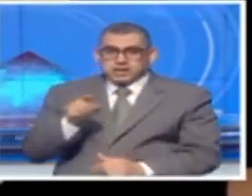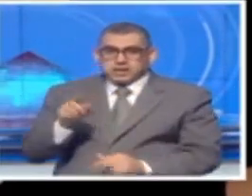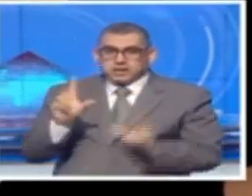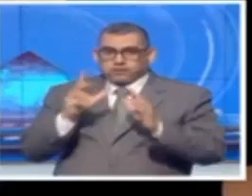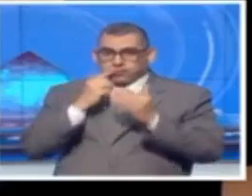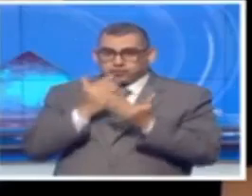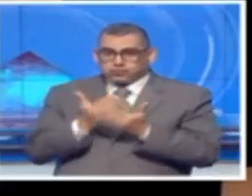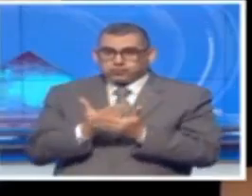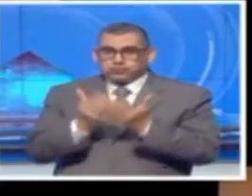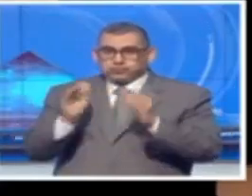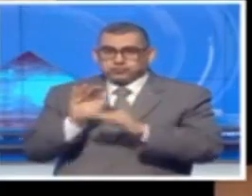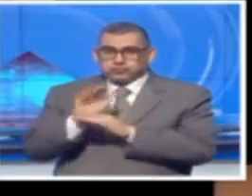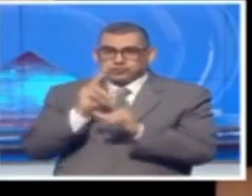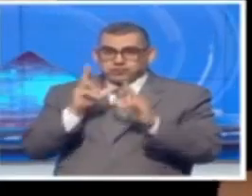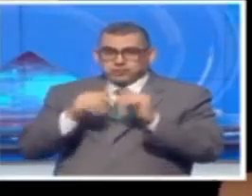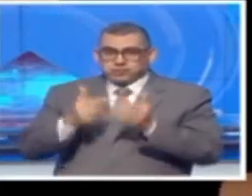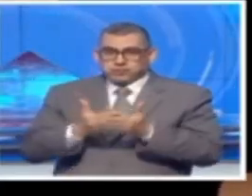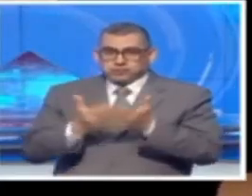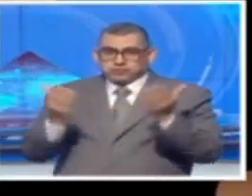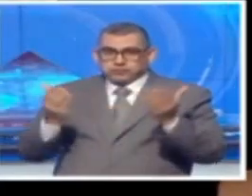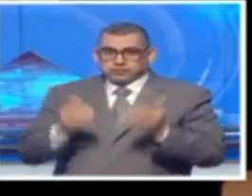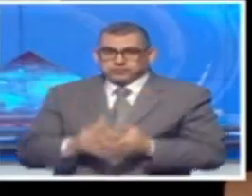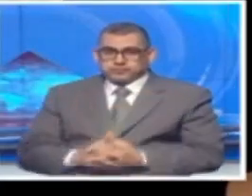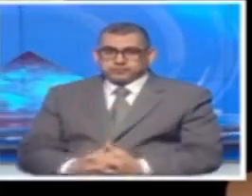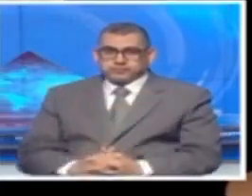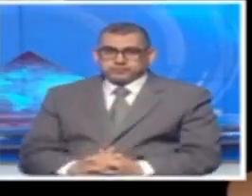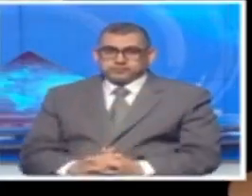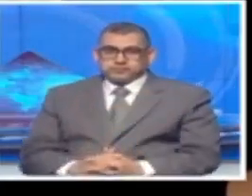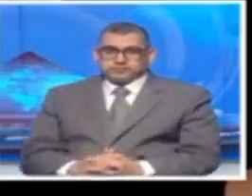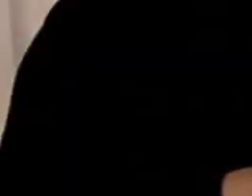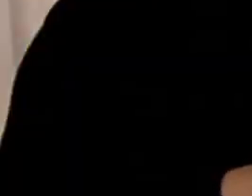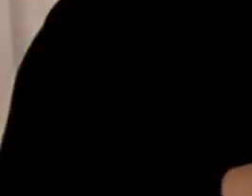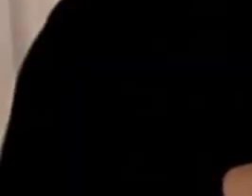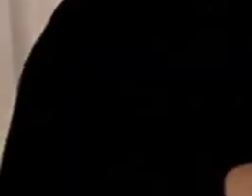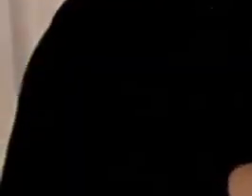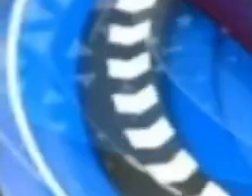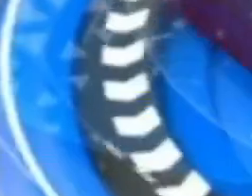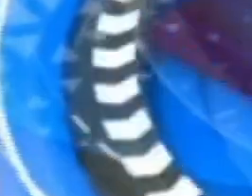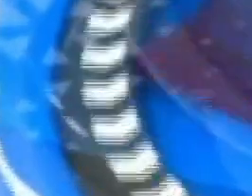من مقر انعقاد الندوة، أمل صبري، التلفزيون المصري.